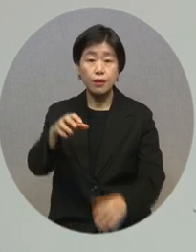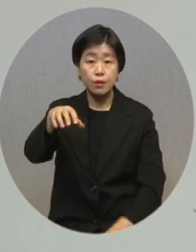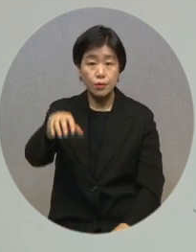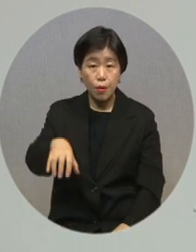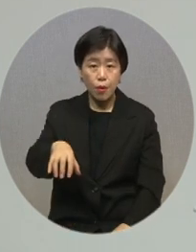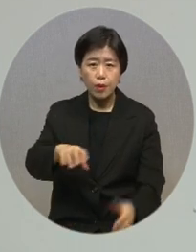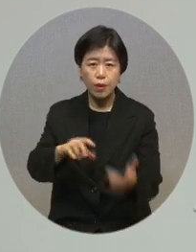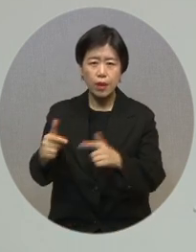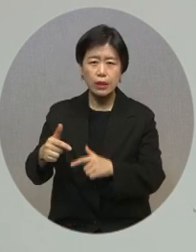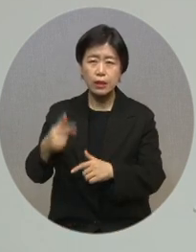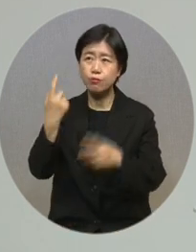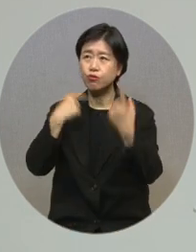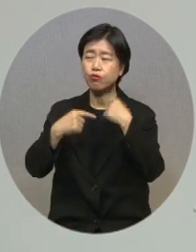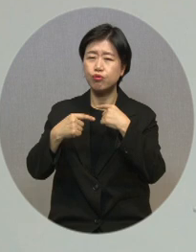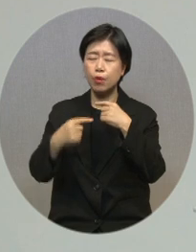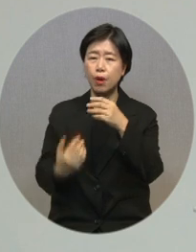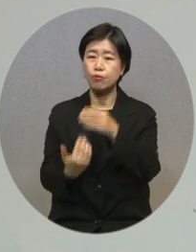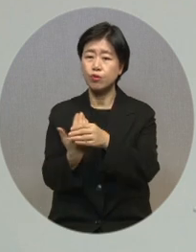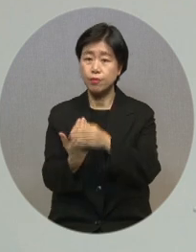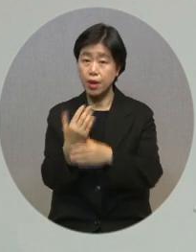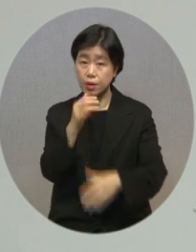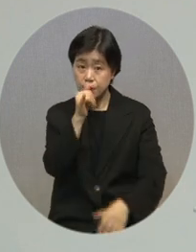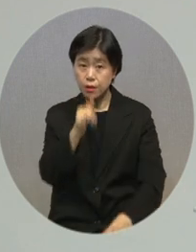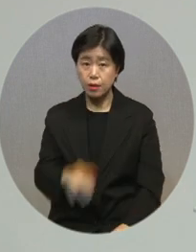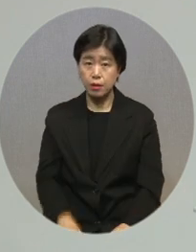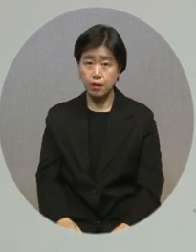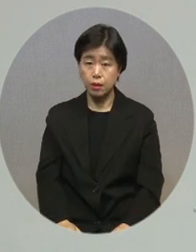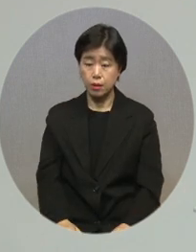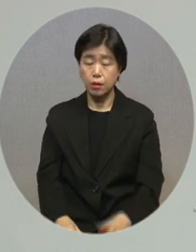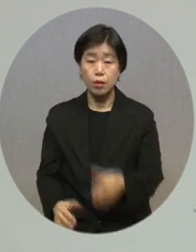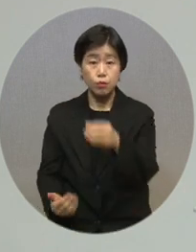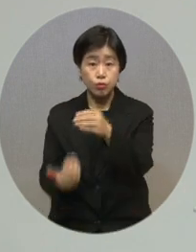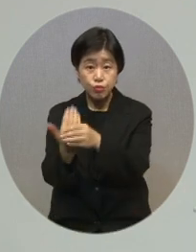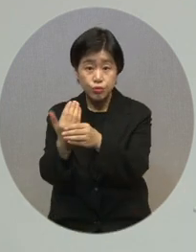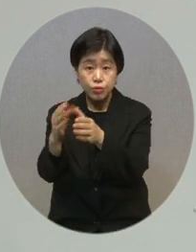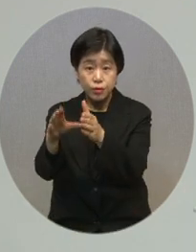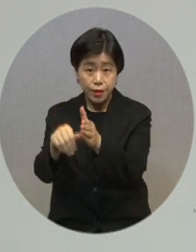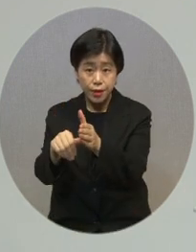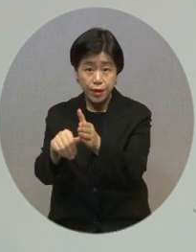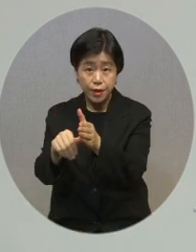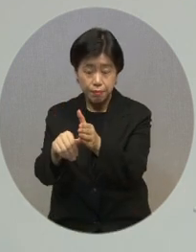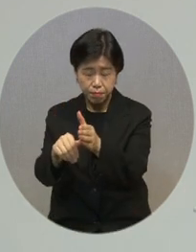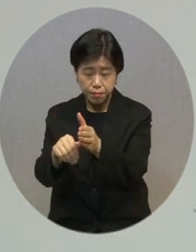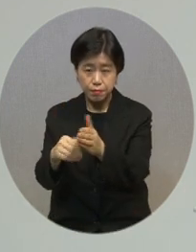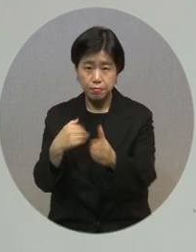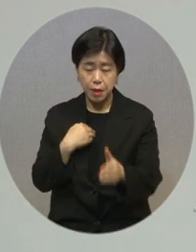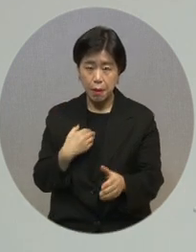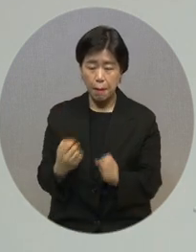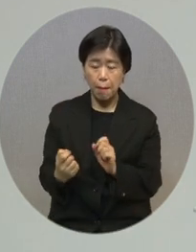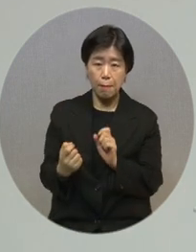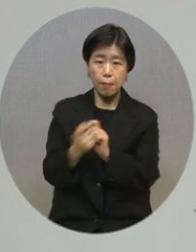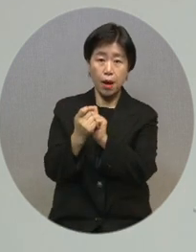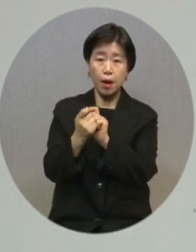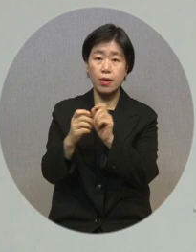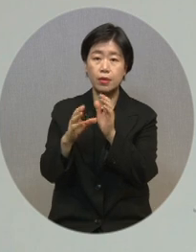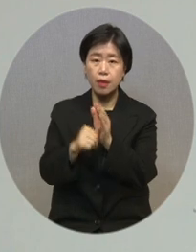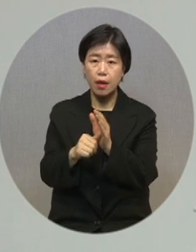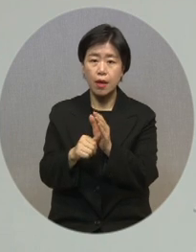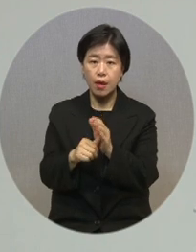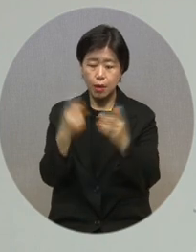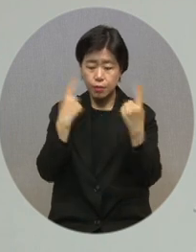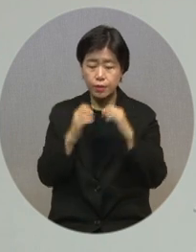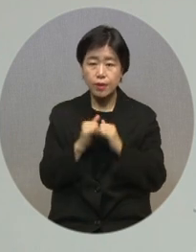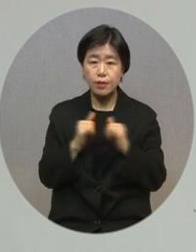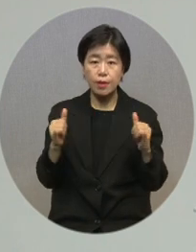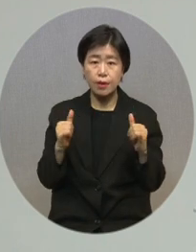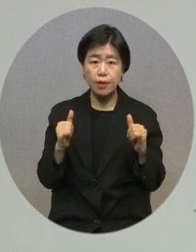수 있지 않습니까? 네. 그럼 그 산업재해가 나타나면 그런 재해를 입은 근로자들을 치료를 해드리고요.